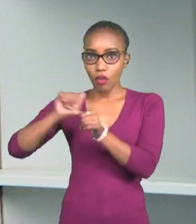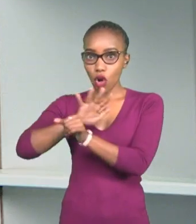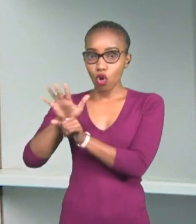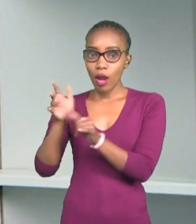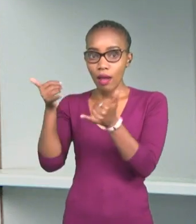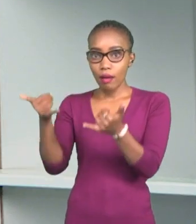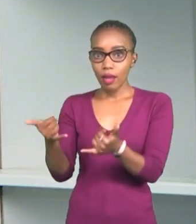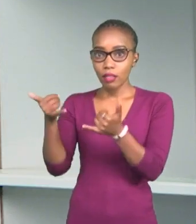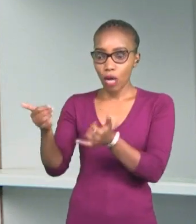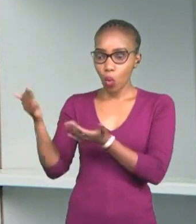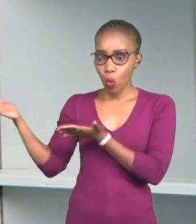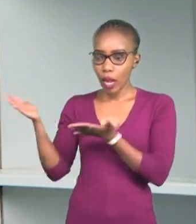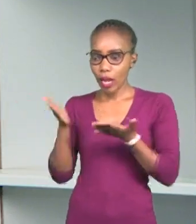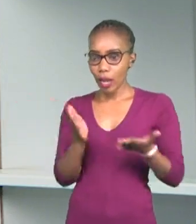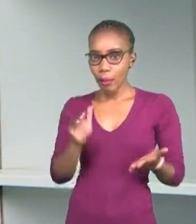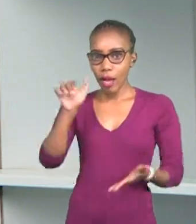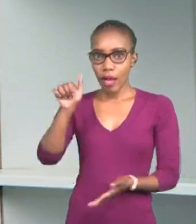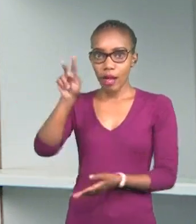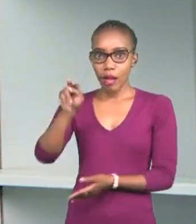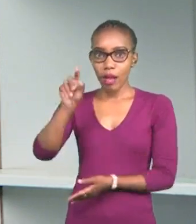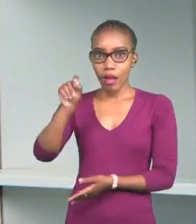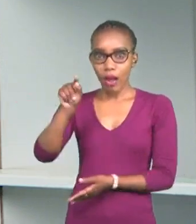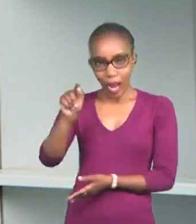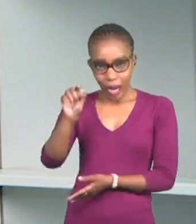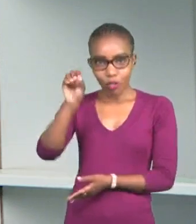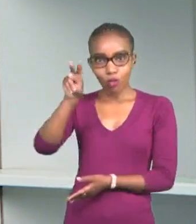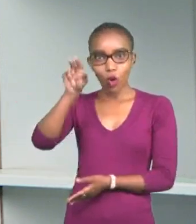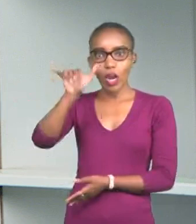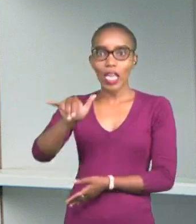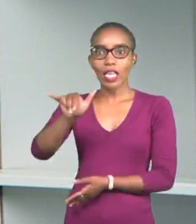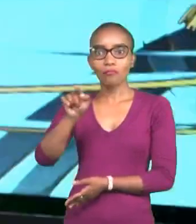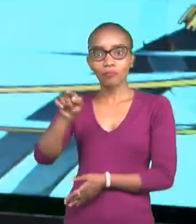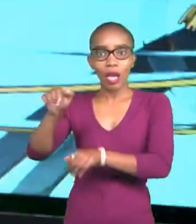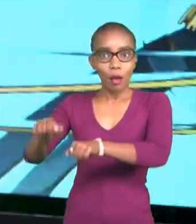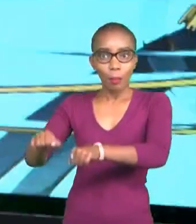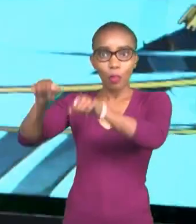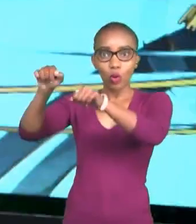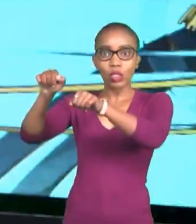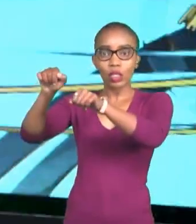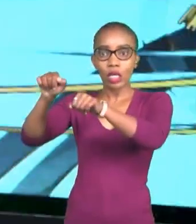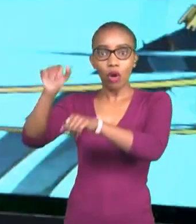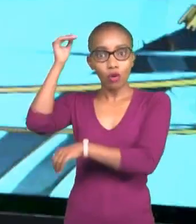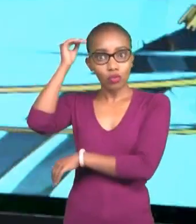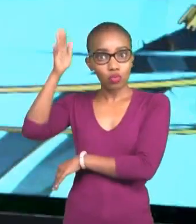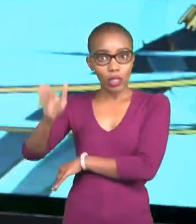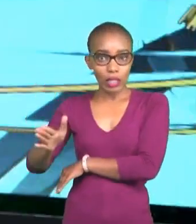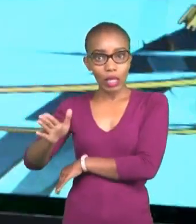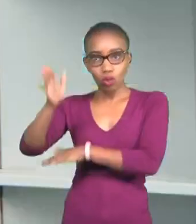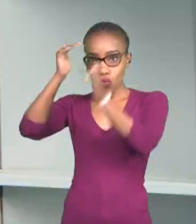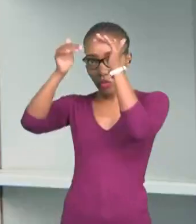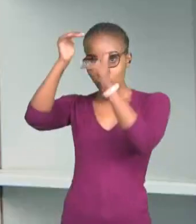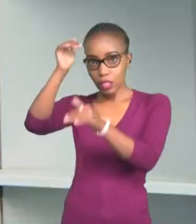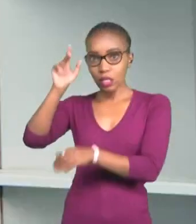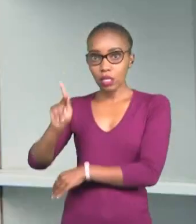Moja kwa moja namkaribisha Anthony Manyara ndani ya studio zetu ambaye ni mwenyekiti wa muungano wa wanafunzi wa vyuo vikuu humu nchini KUSO.